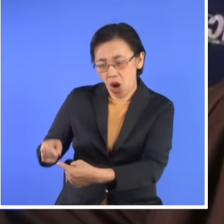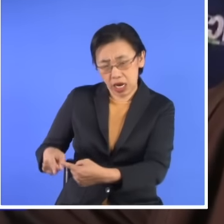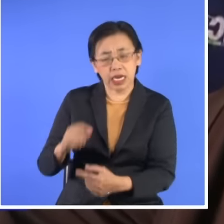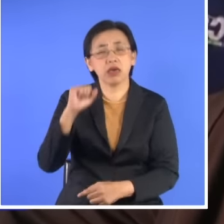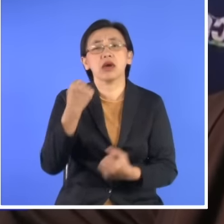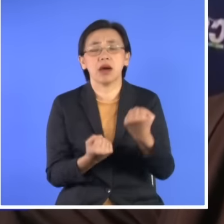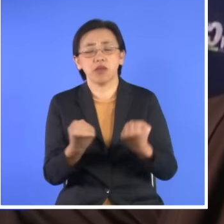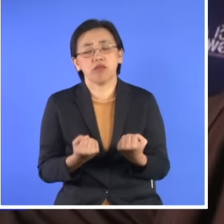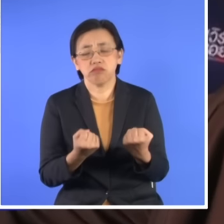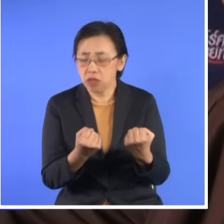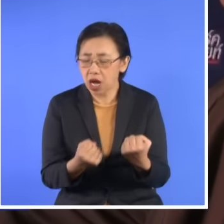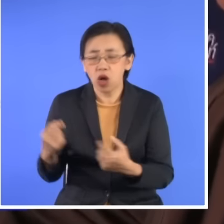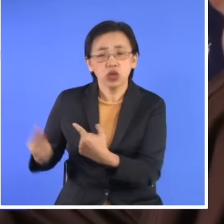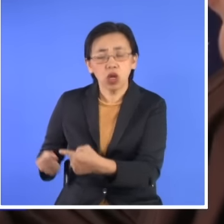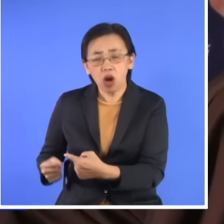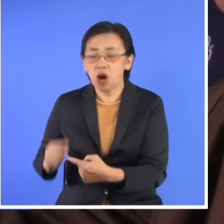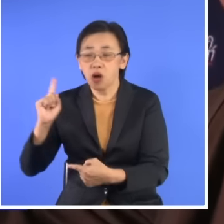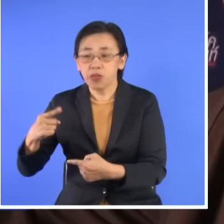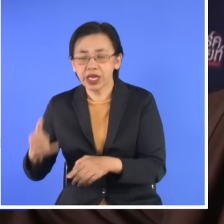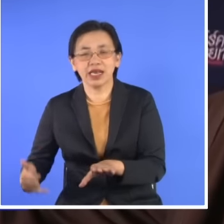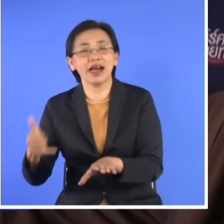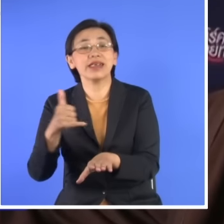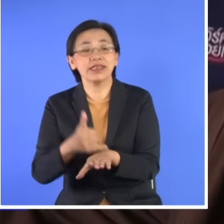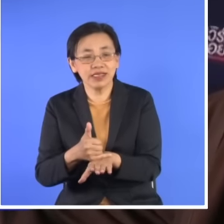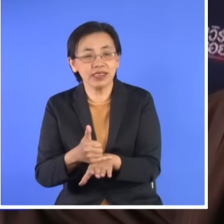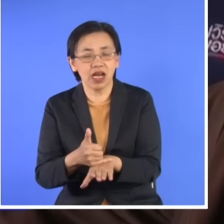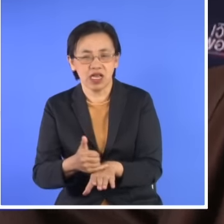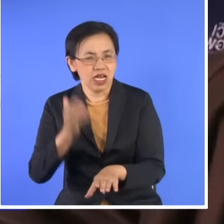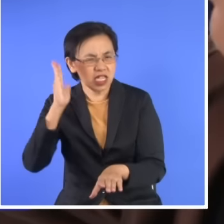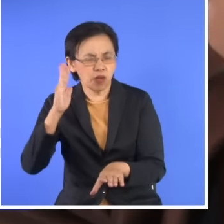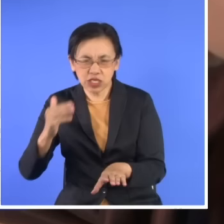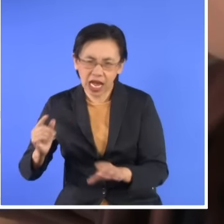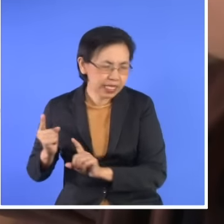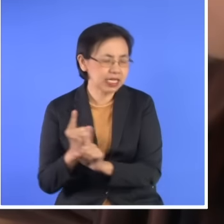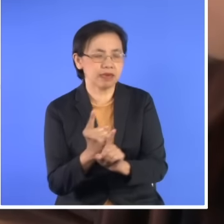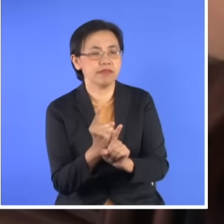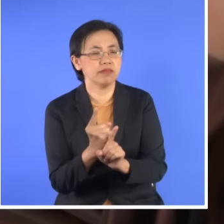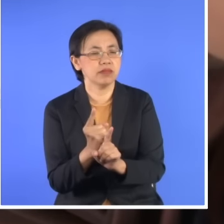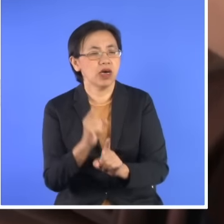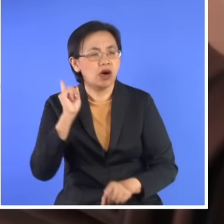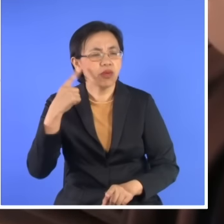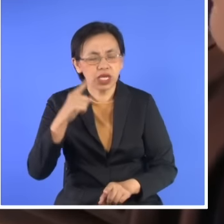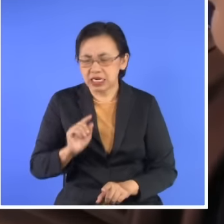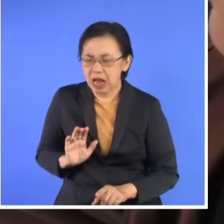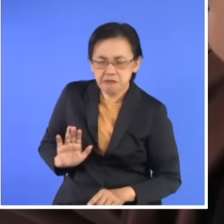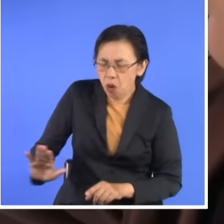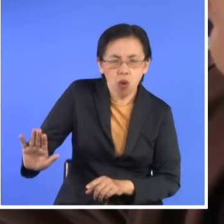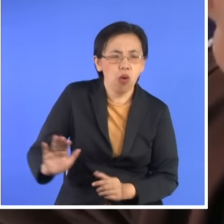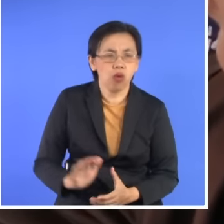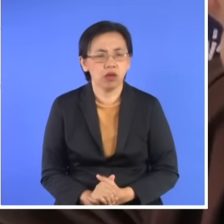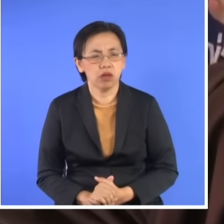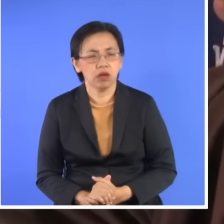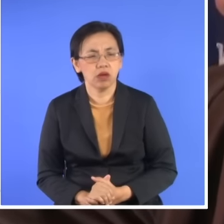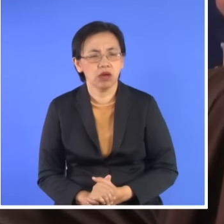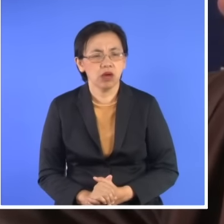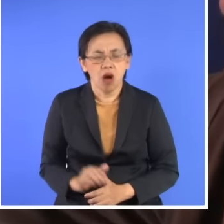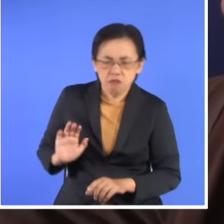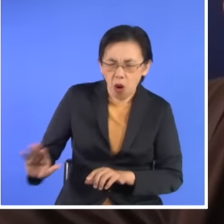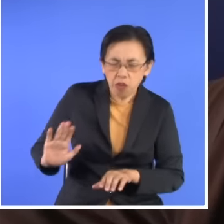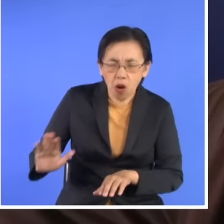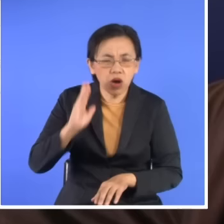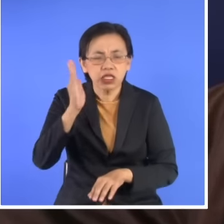ขึ้นมาก่อนแล้วผู้ชายเขาก็ก่อตรงไอ้นี่ไว้ตรงประตูใช่แล้วผู้หญผู้หญิงแบบว่าไม่ให้ผู้ชายขึ้นน่ะค่ะก็คือกระโดดถิบกระโดดถิบแต่